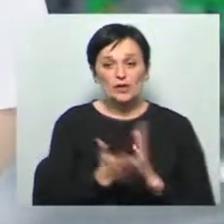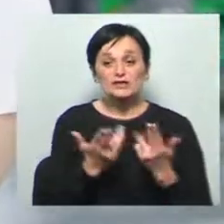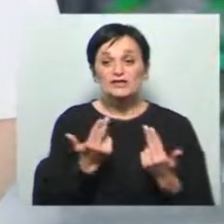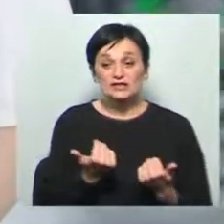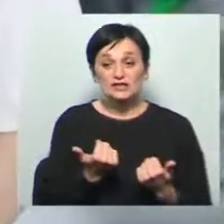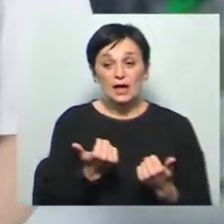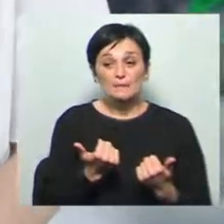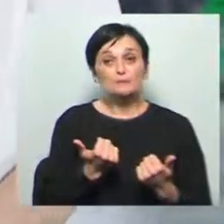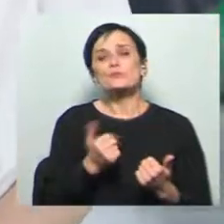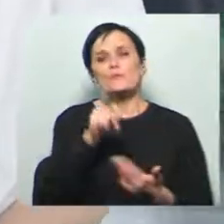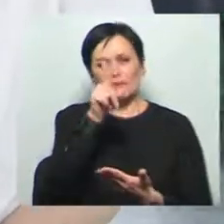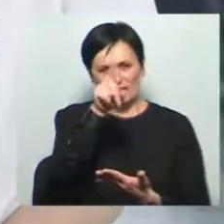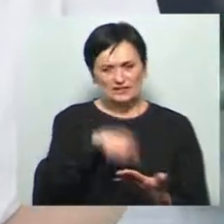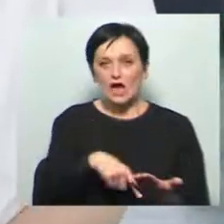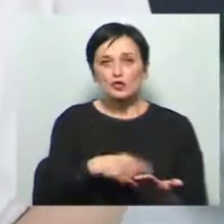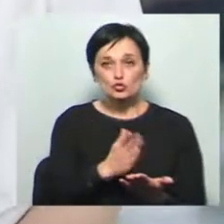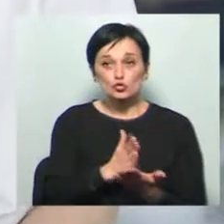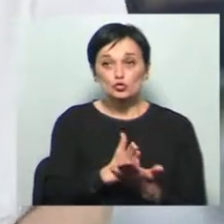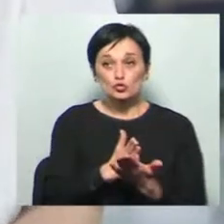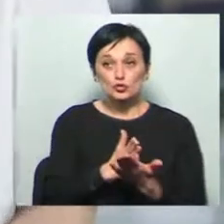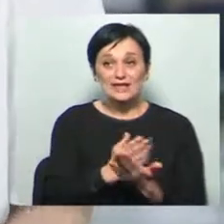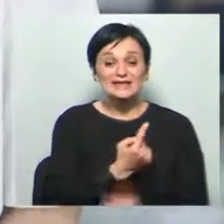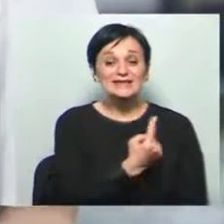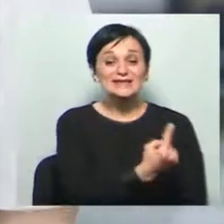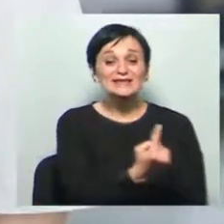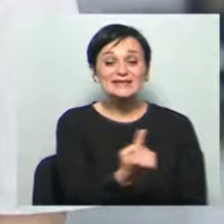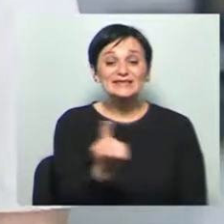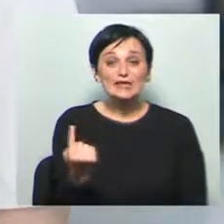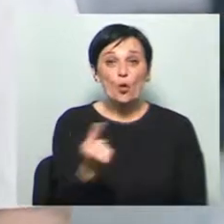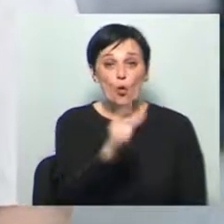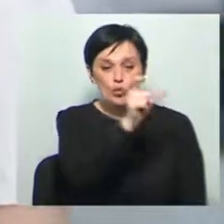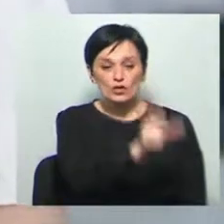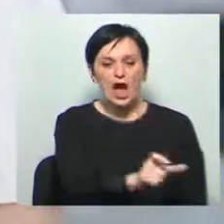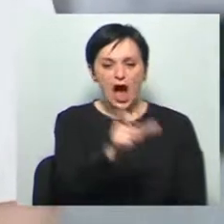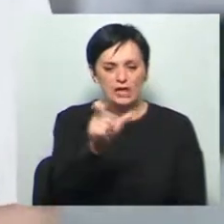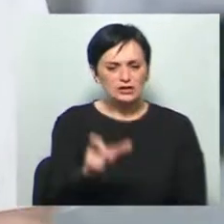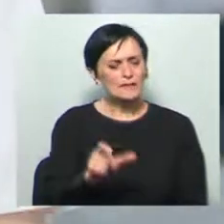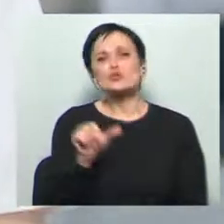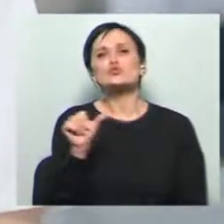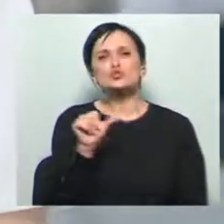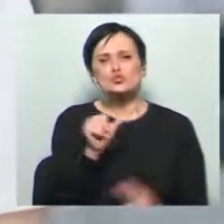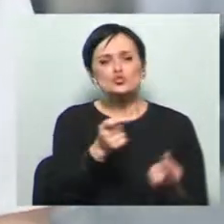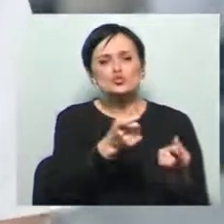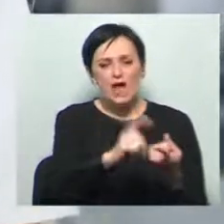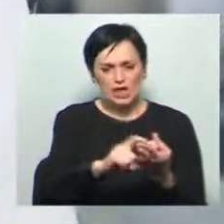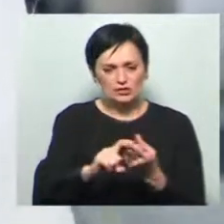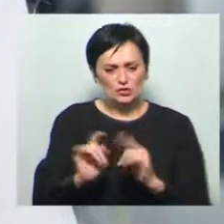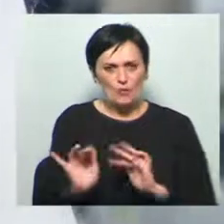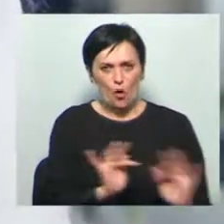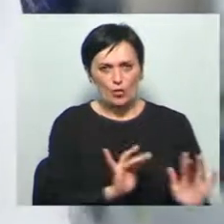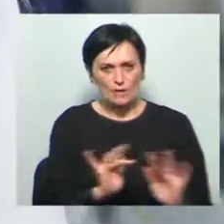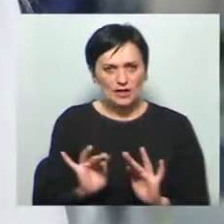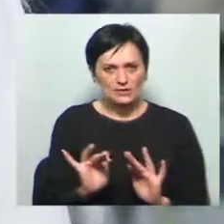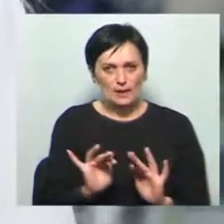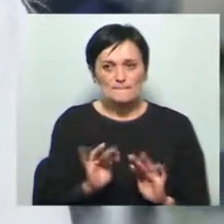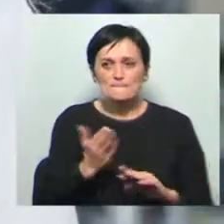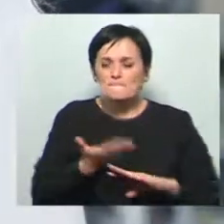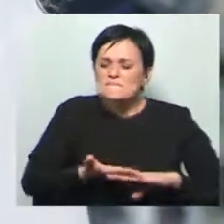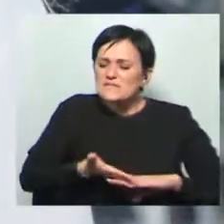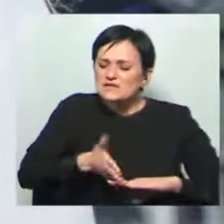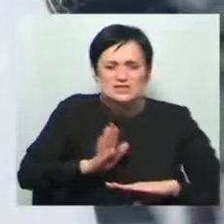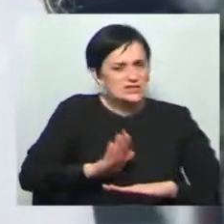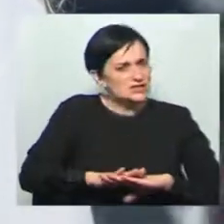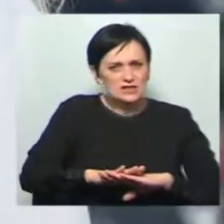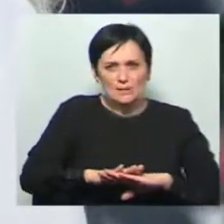და დარწმუნებული ვარ თვითონ ადამიანზე, ძალიან ცუდად მოქმედებს ეს. ძიმე